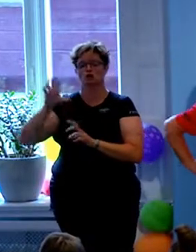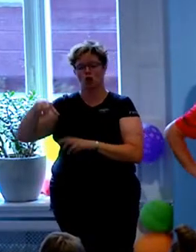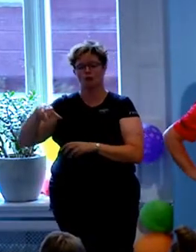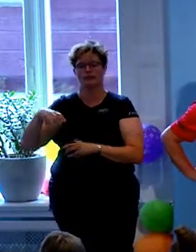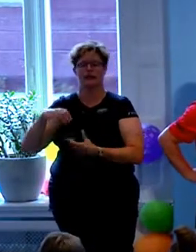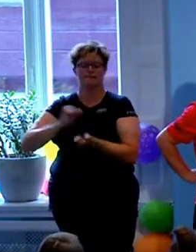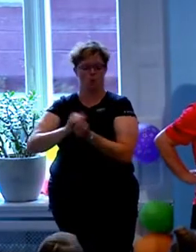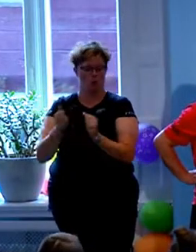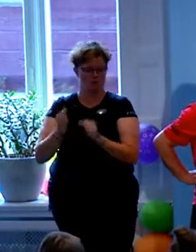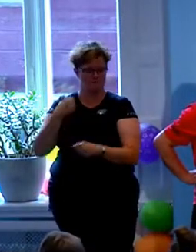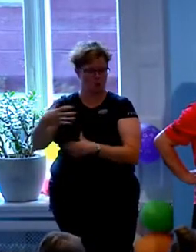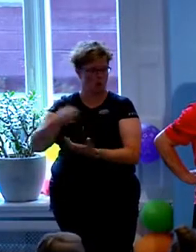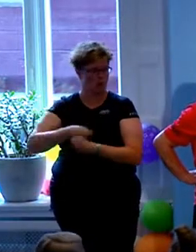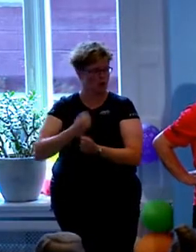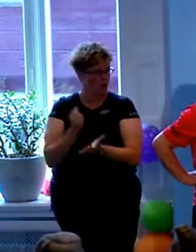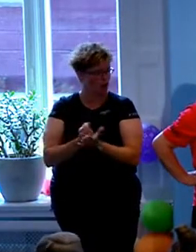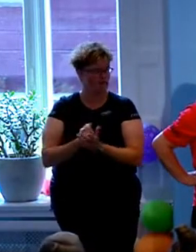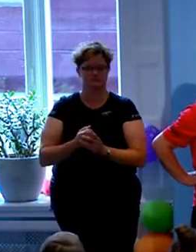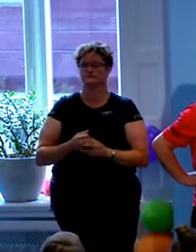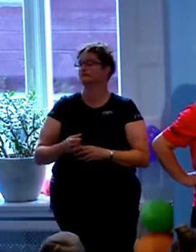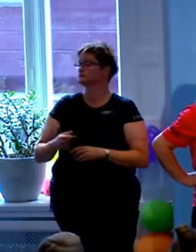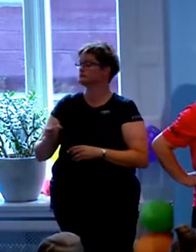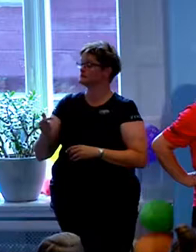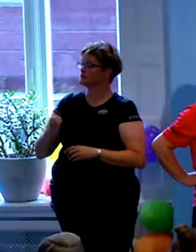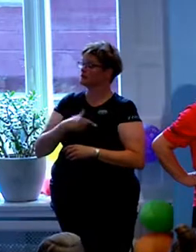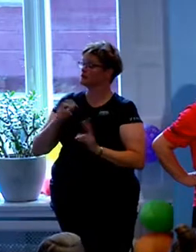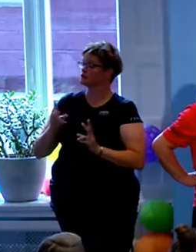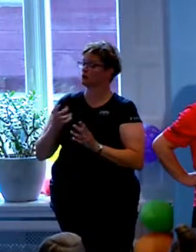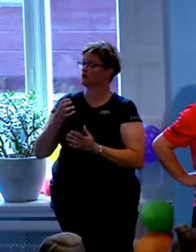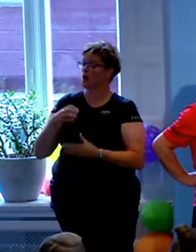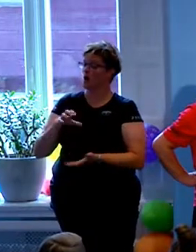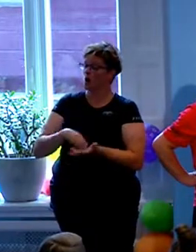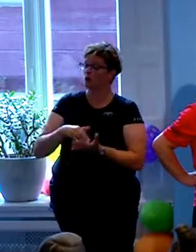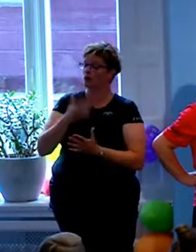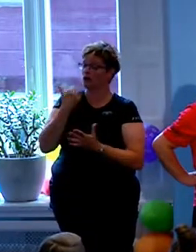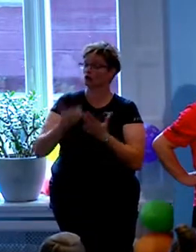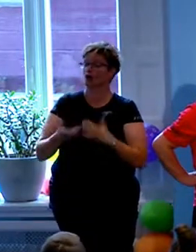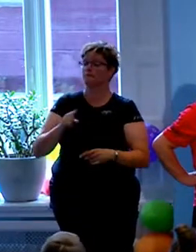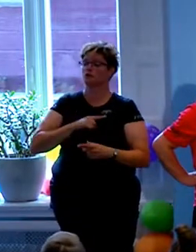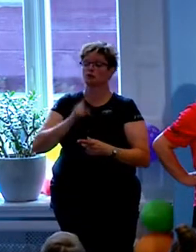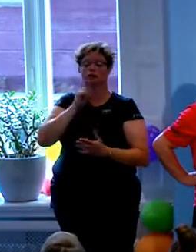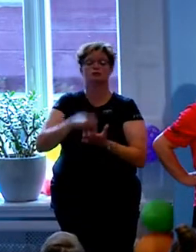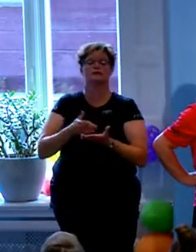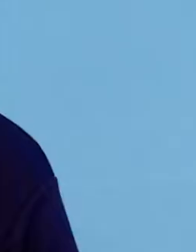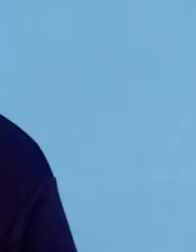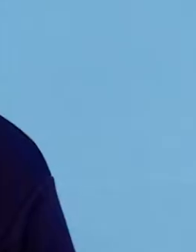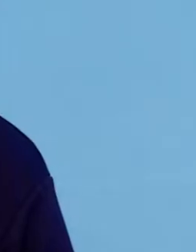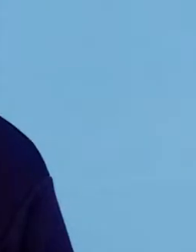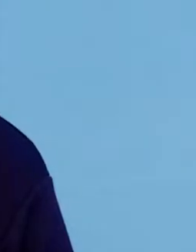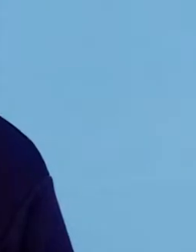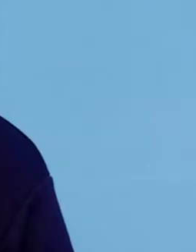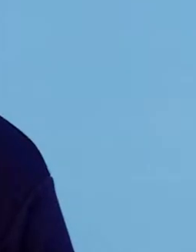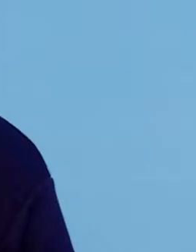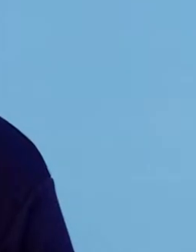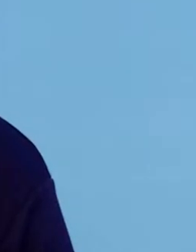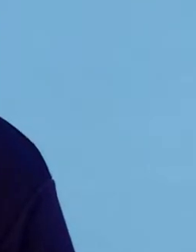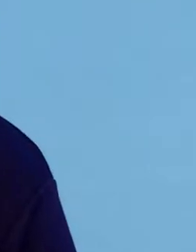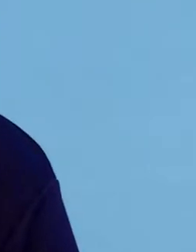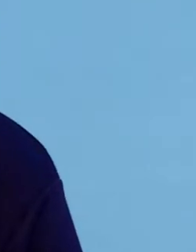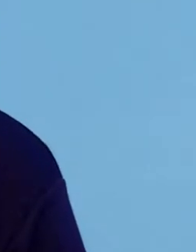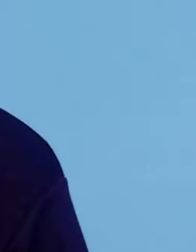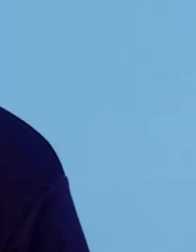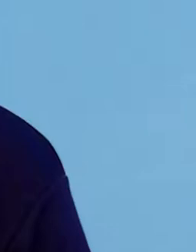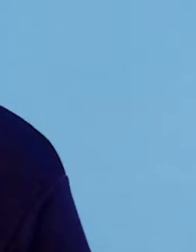tolv. Ja, och jag ser att som kommun kan vi göra jättemycket för förutsättningarna för bredden. Men vi hade behövt ha